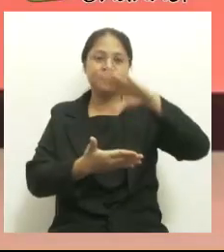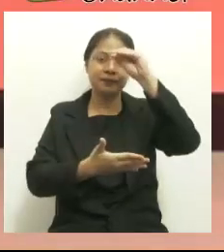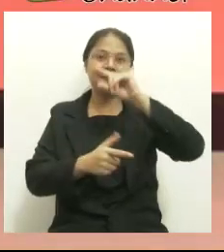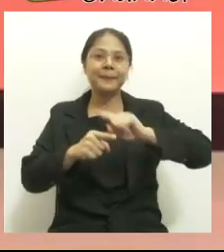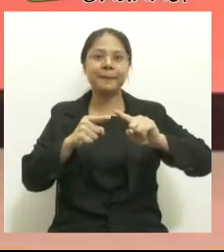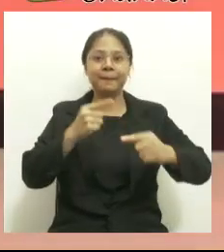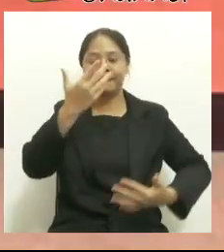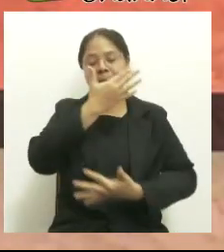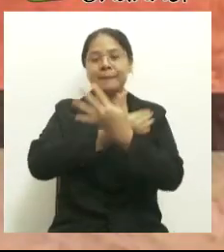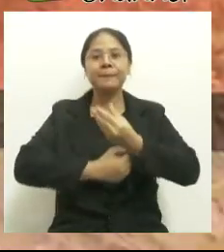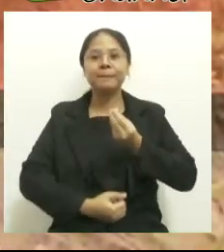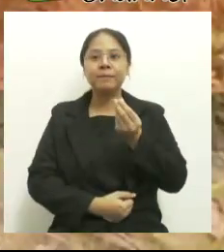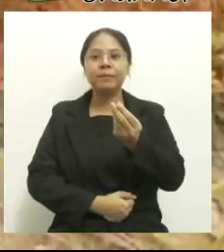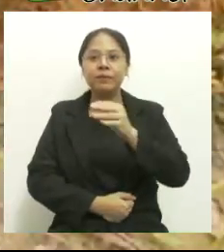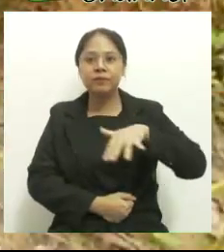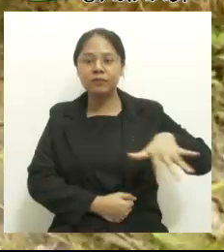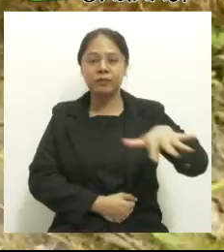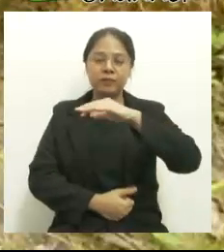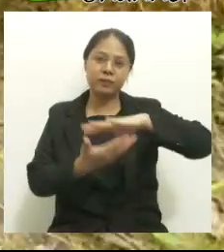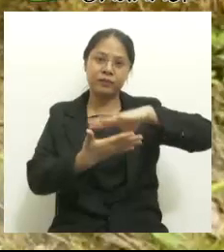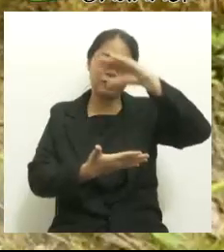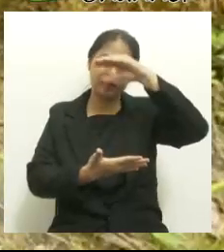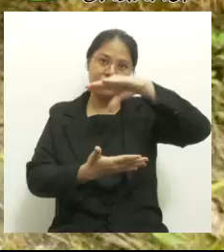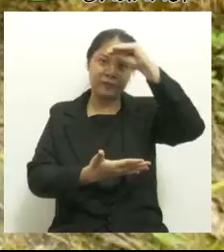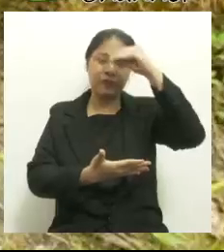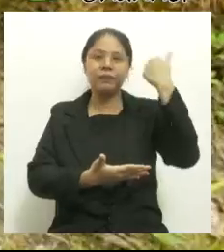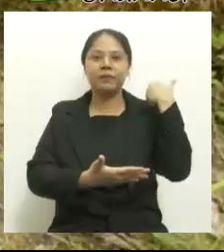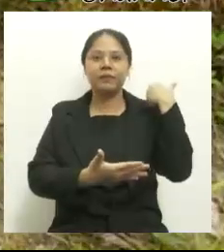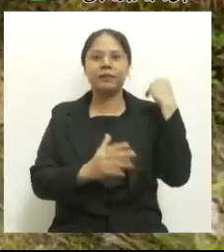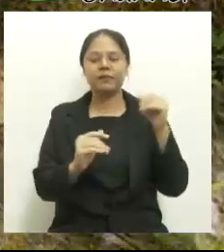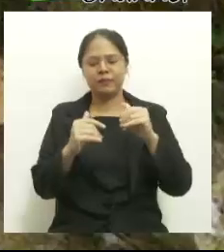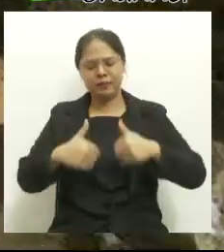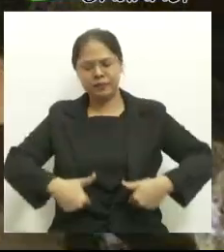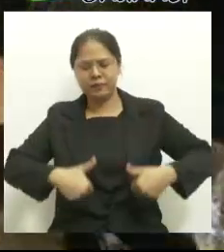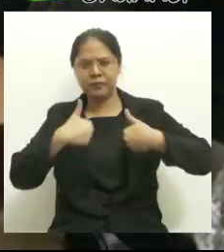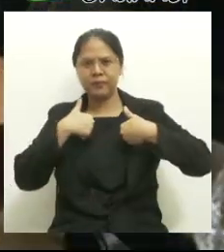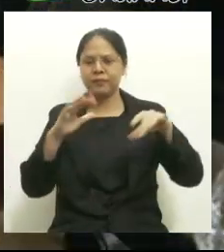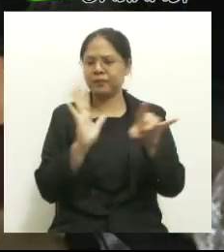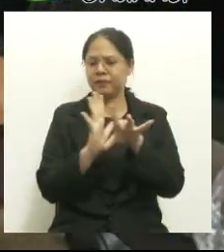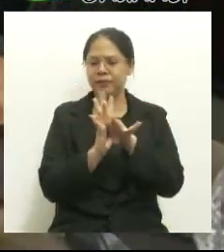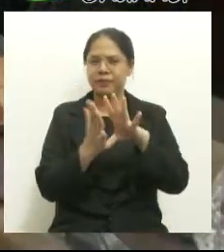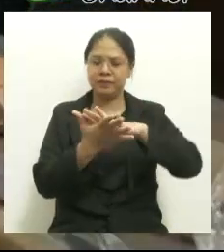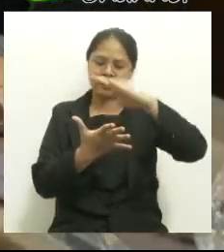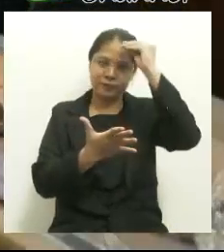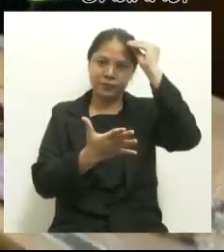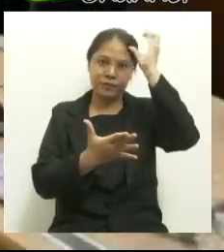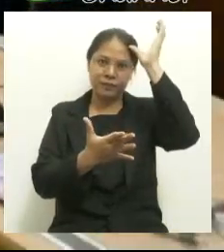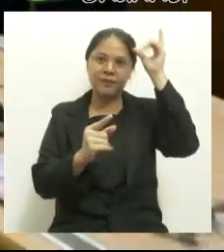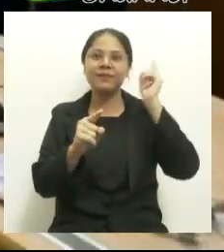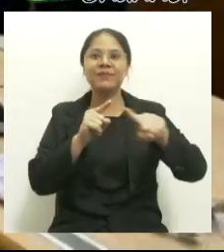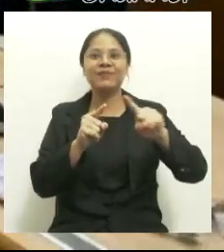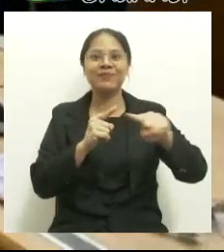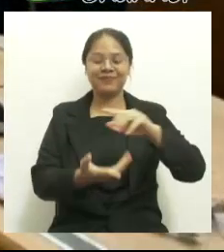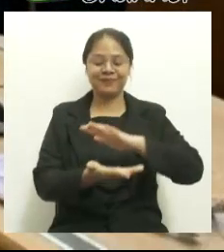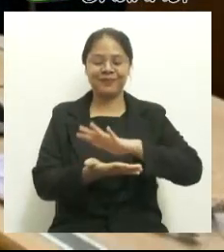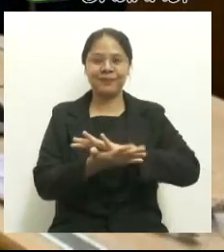พิ่มโอกาสให้นักเรียนได้เข้าถึงการศึกษาที่มีคุณภาพและตอบสนองนโยบาย1อำเภอ1โรงเรียนคุณภาพของสำนักงานคณะกรรม